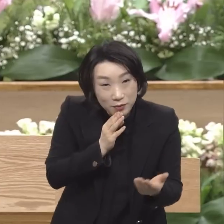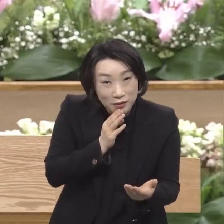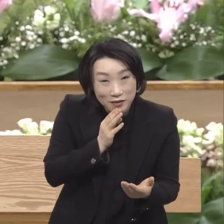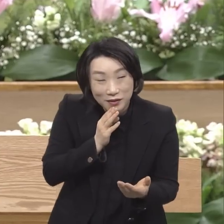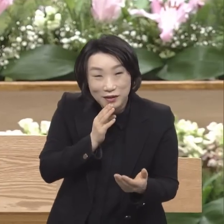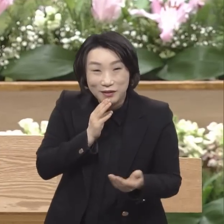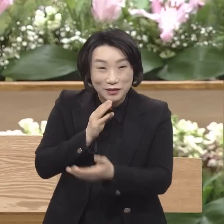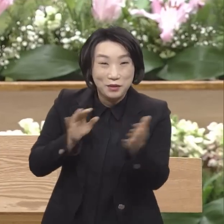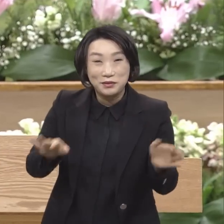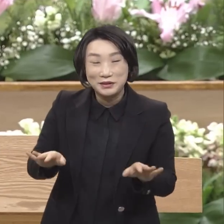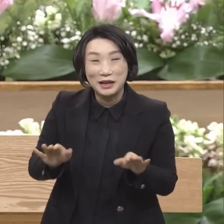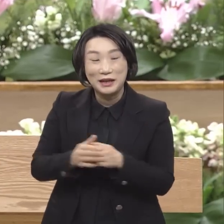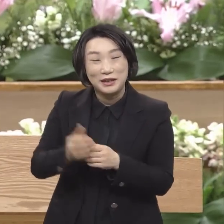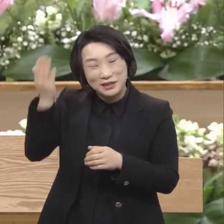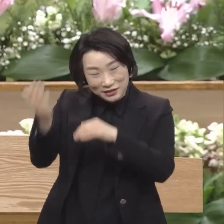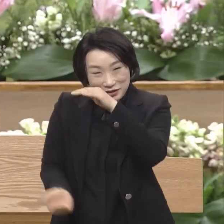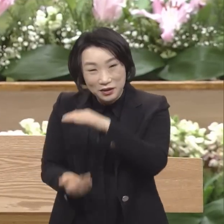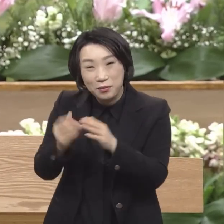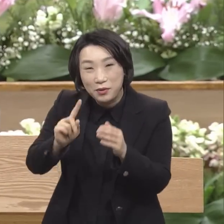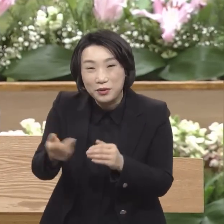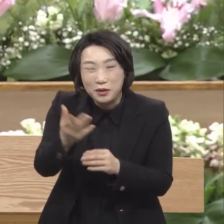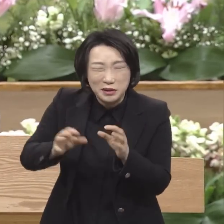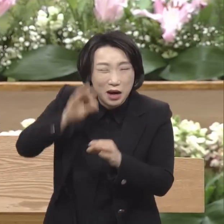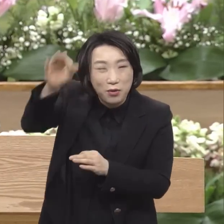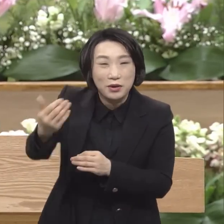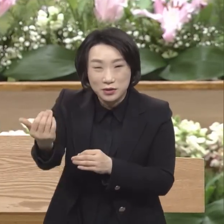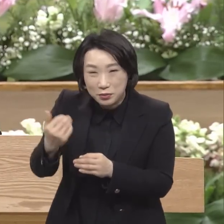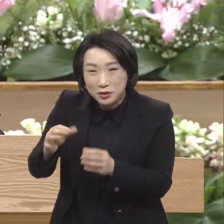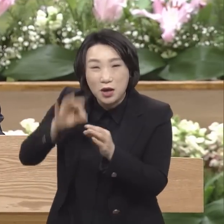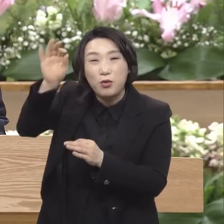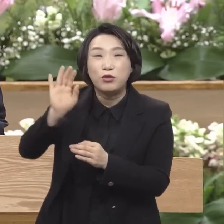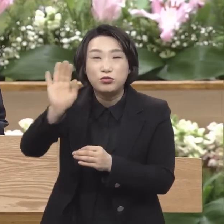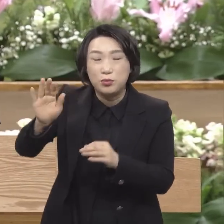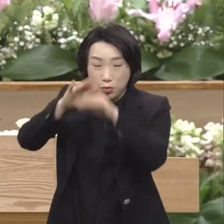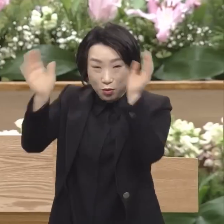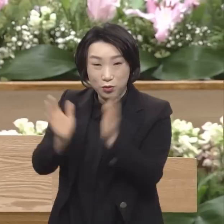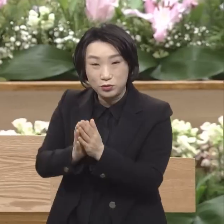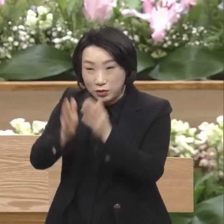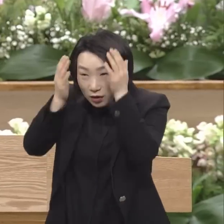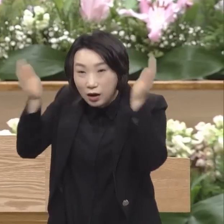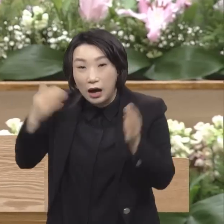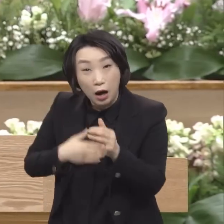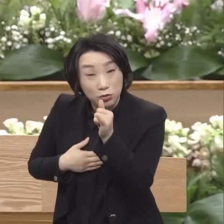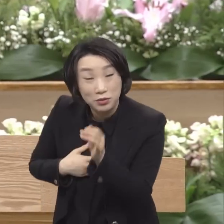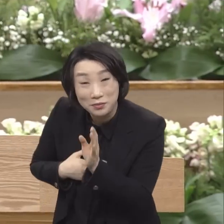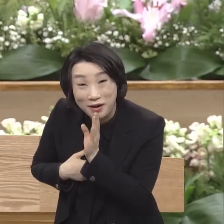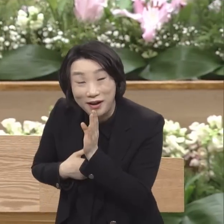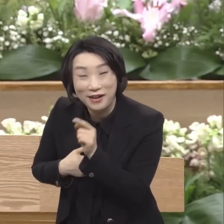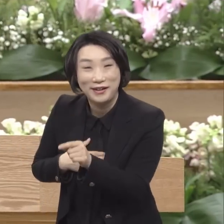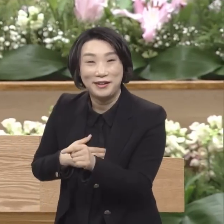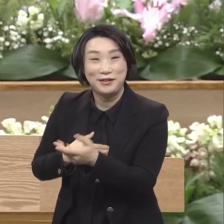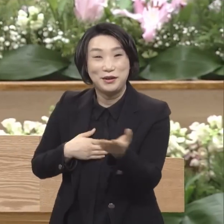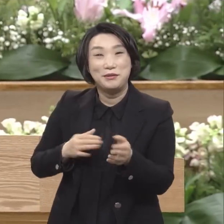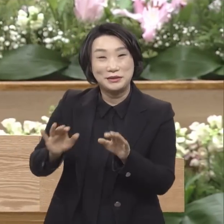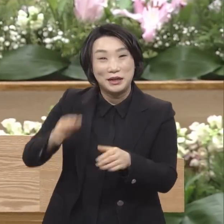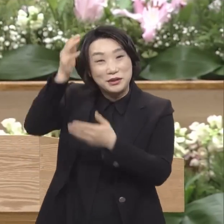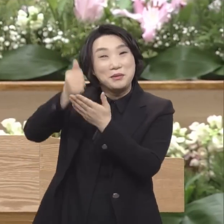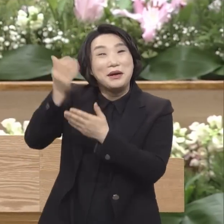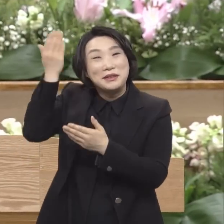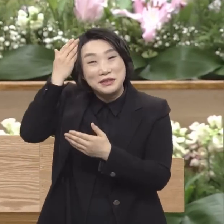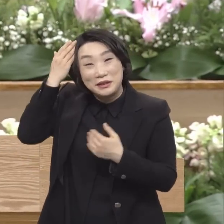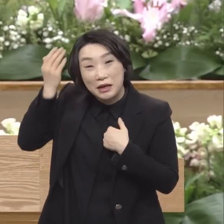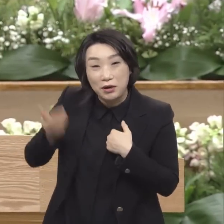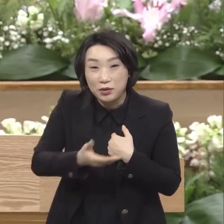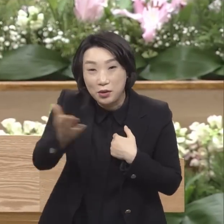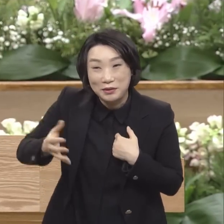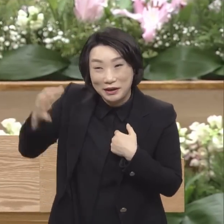근데 전지한 것은 영원 전부터 영원 후까지를 다 알아. 다 알아. 그런 성령의 지식이